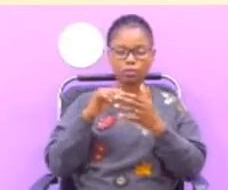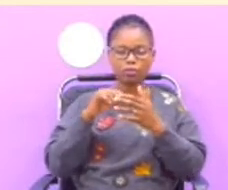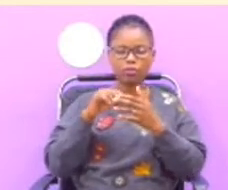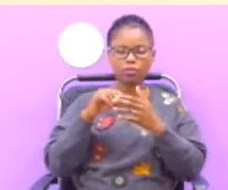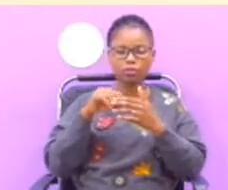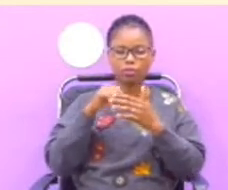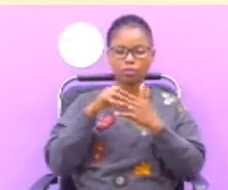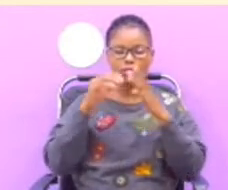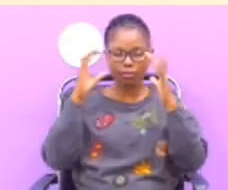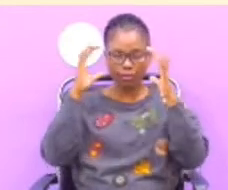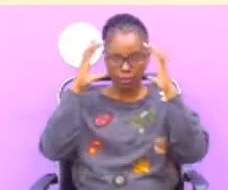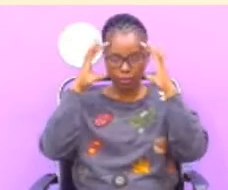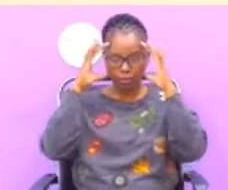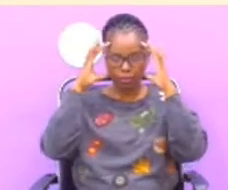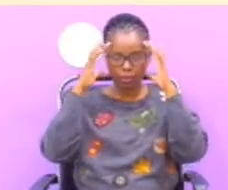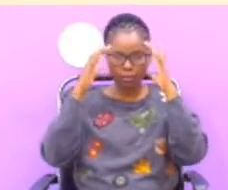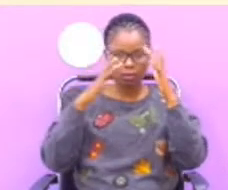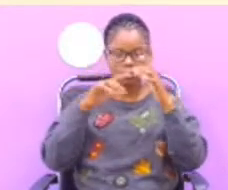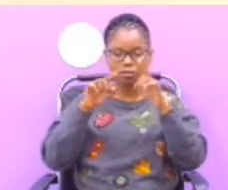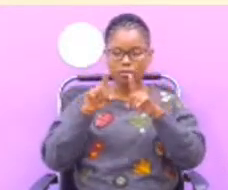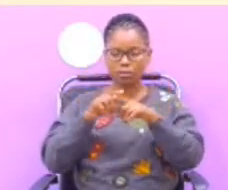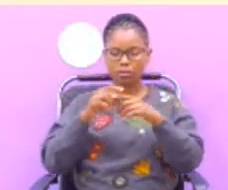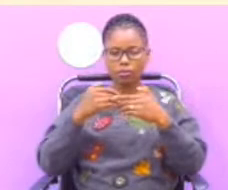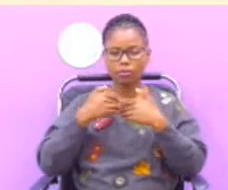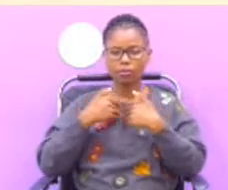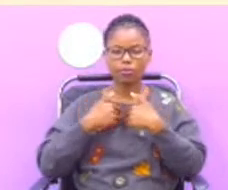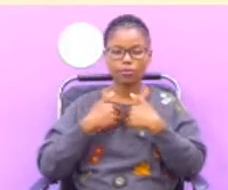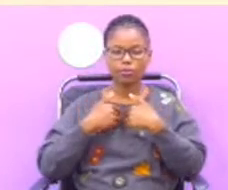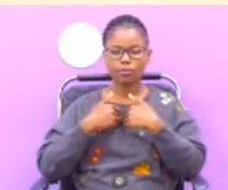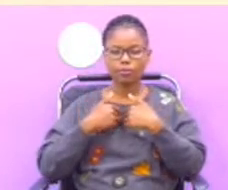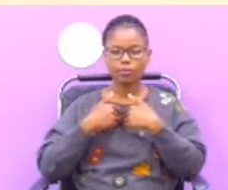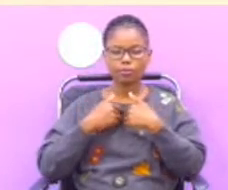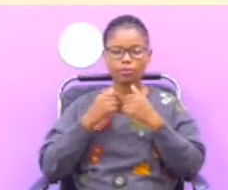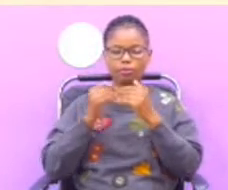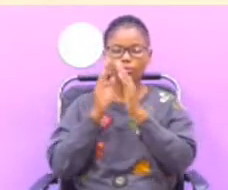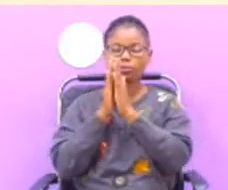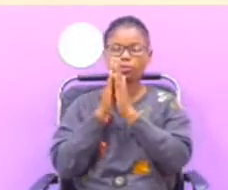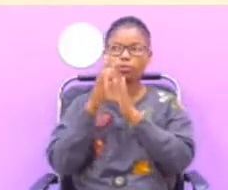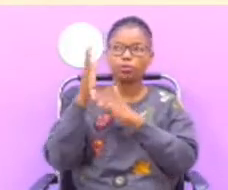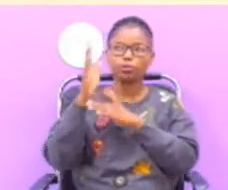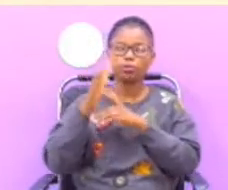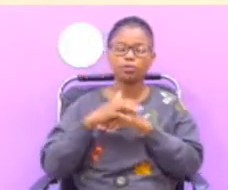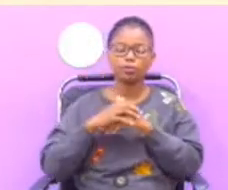magũthe andũ othe ciongo bwana acibue sana